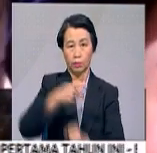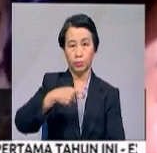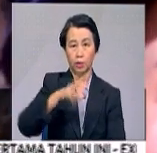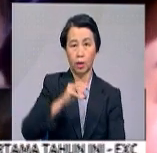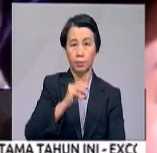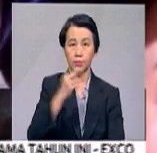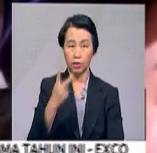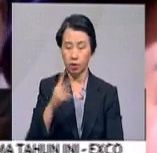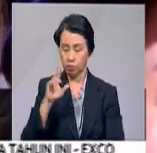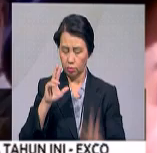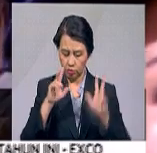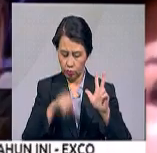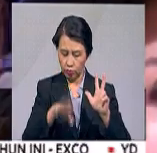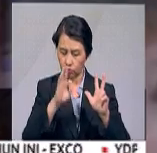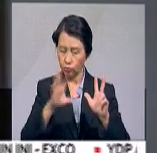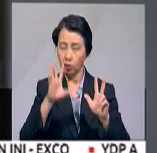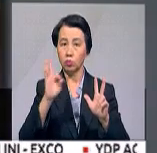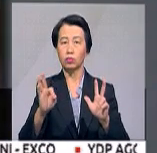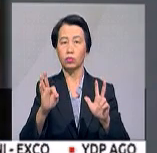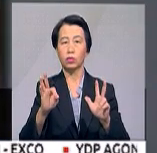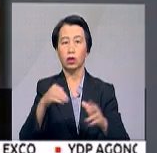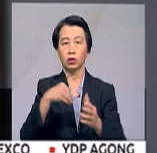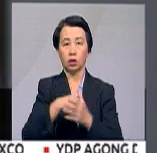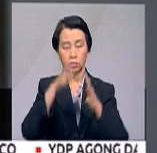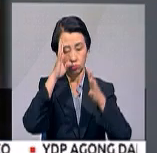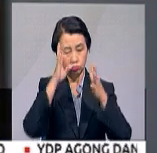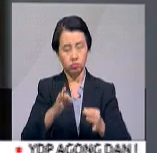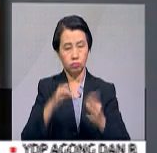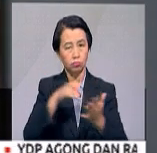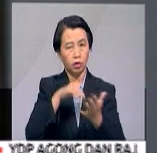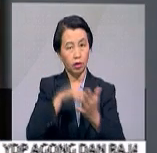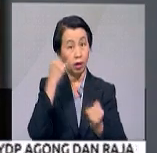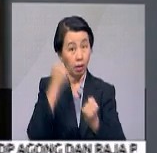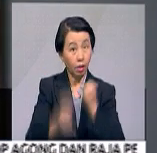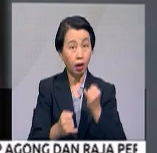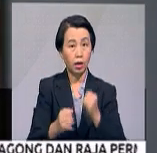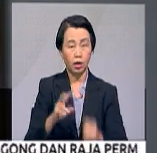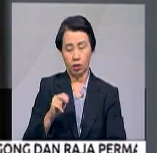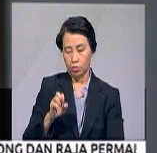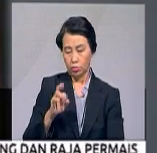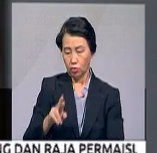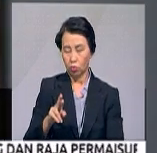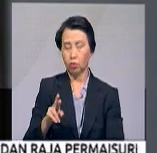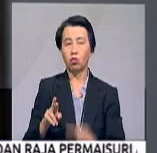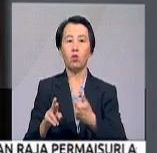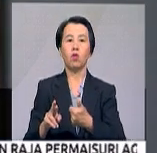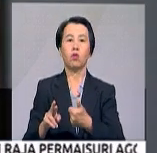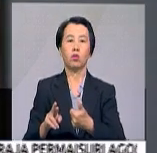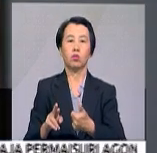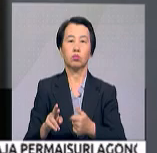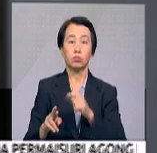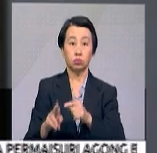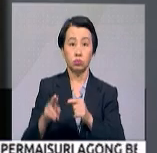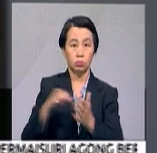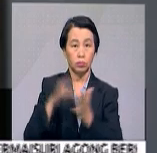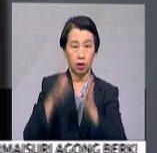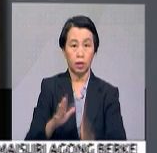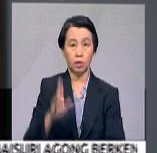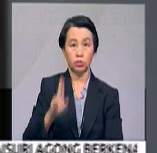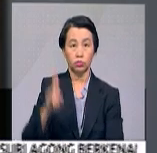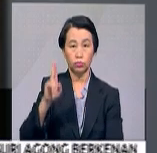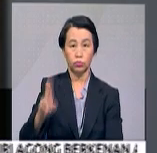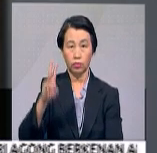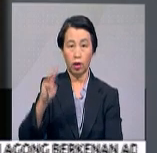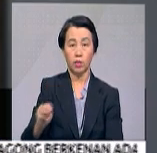PMK 3.99 dalam keputusan akhir pengajiannya. Nur Atirah Roshami Zian merupakan pelajar Universiti